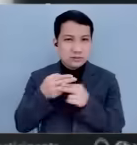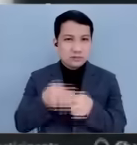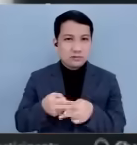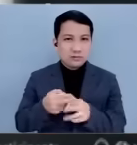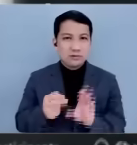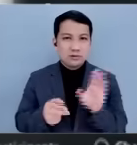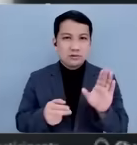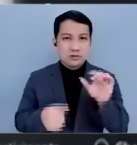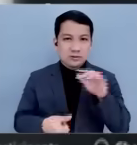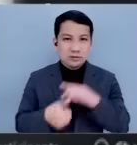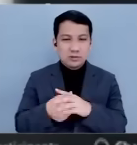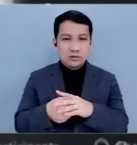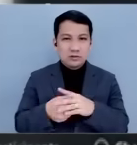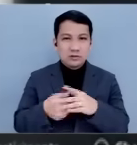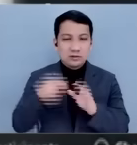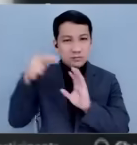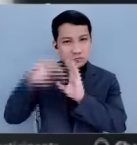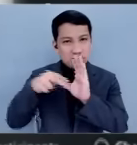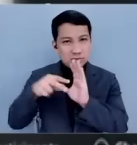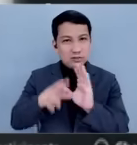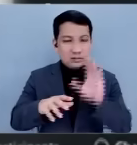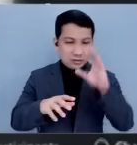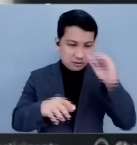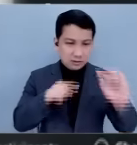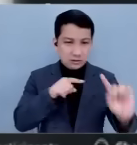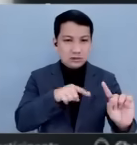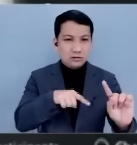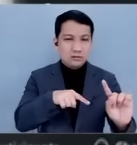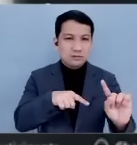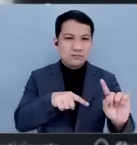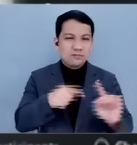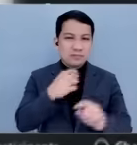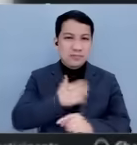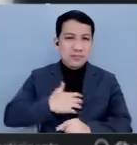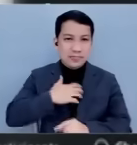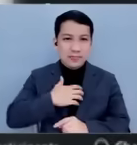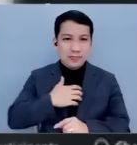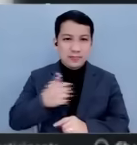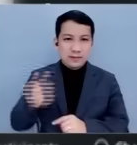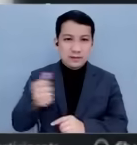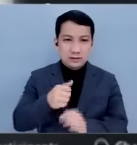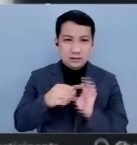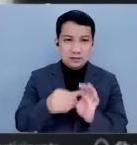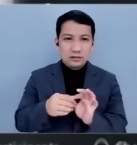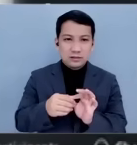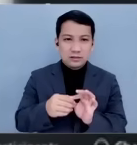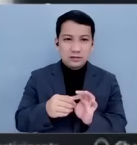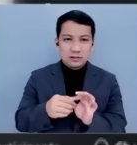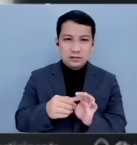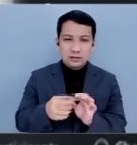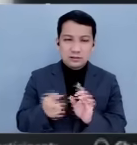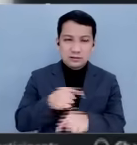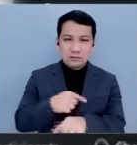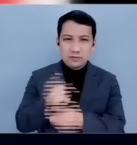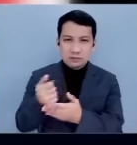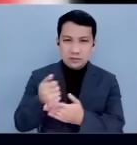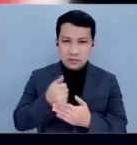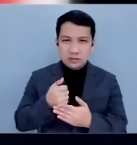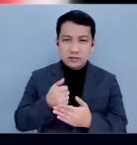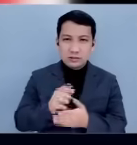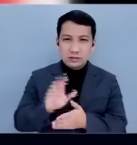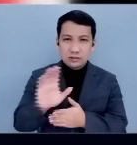ni Ejercito ang video ng isang lalaki. Nagre-reklamo itong may kaltas ang nakuha niyang pera mula sa tulong panghanap buhay sa